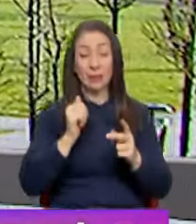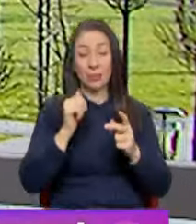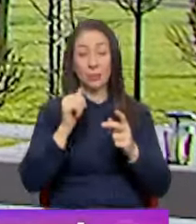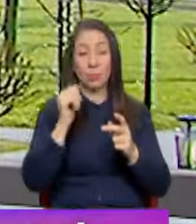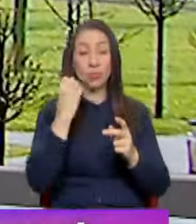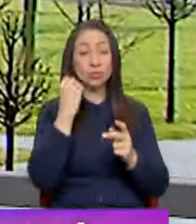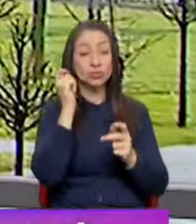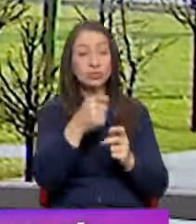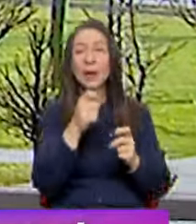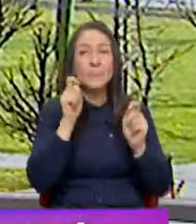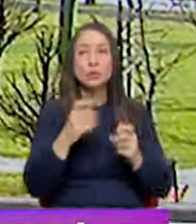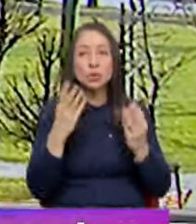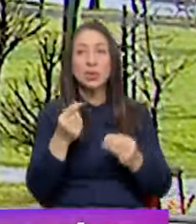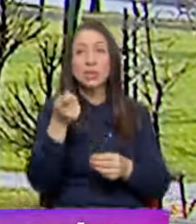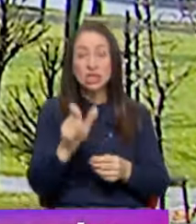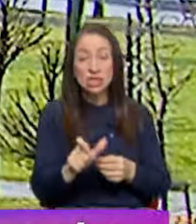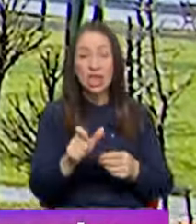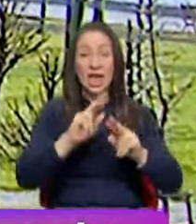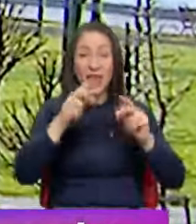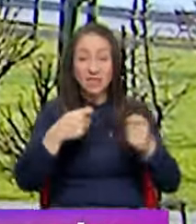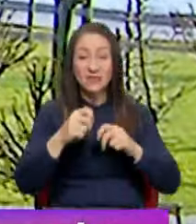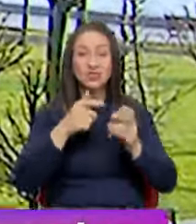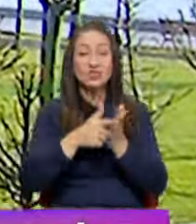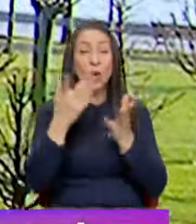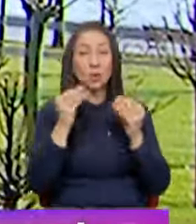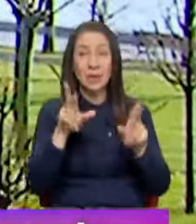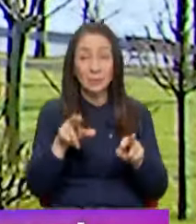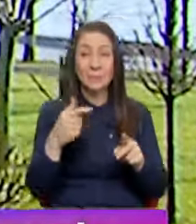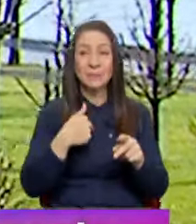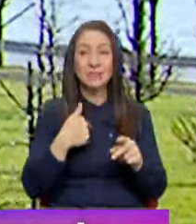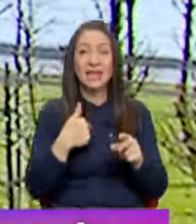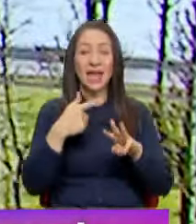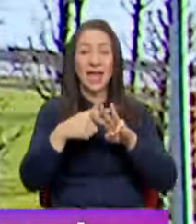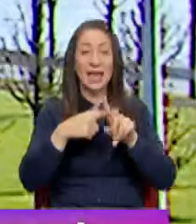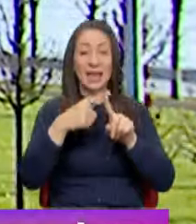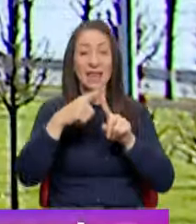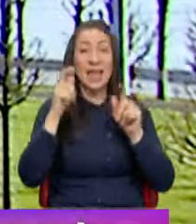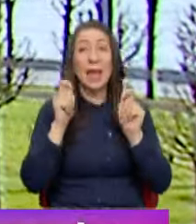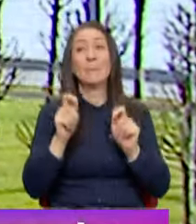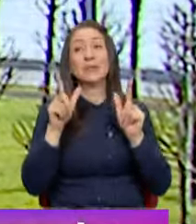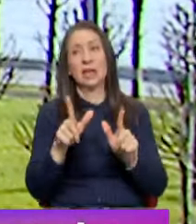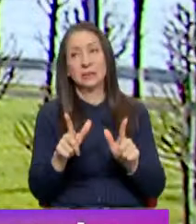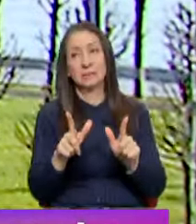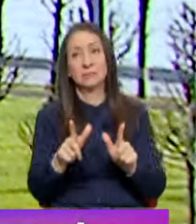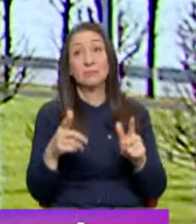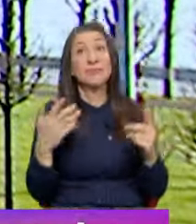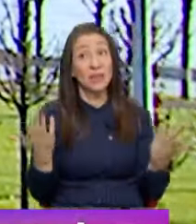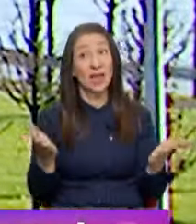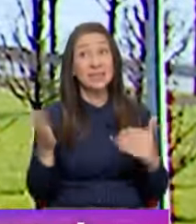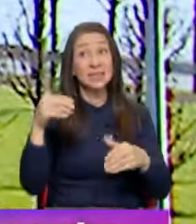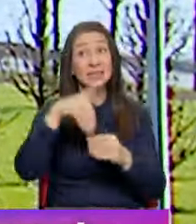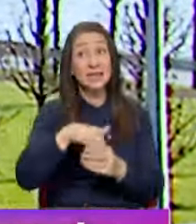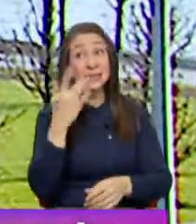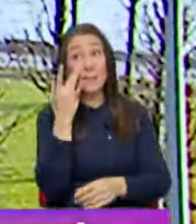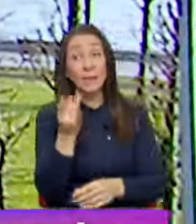olduğumuz askerlik borçlanması işçi esnaf Çiftçi de olduğu gibi bizleri de eyt'li yapmalı ve sandıkta